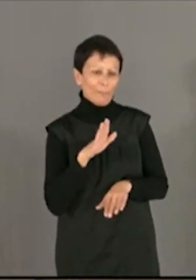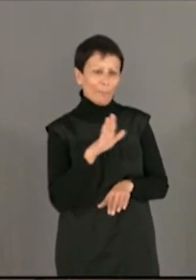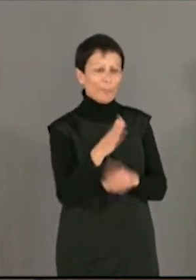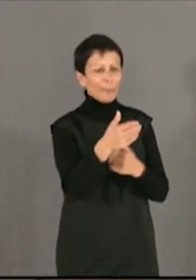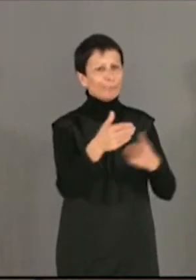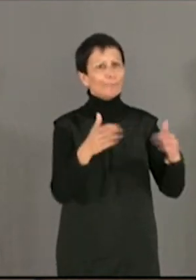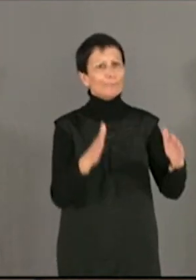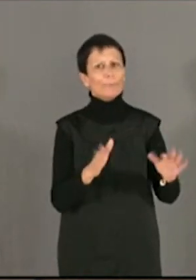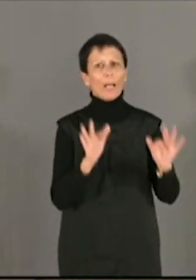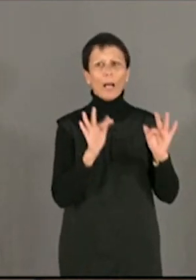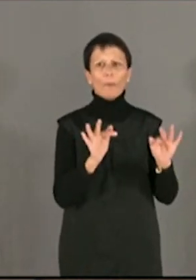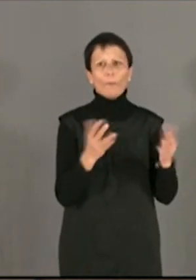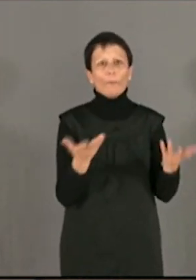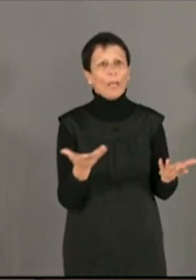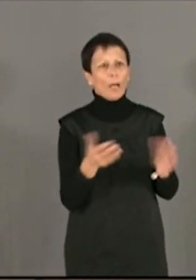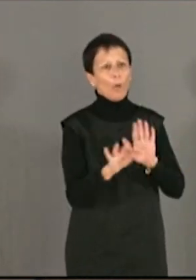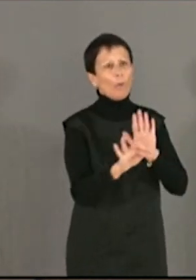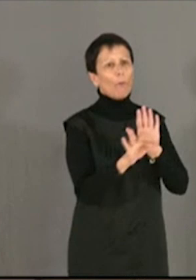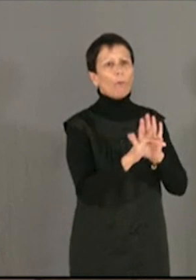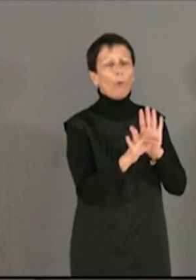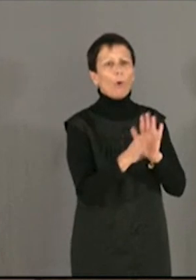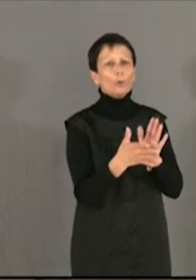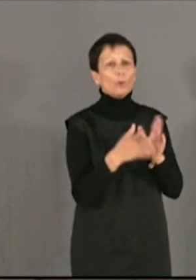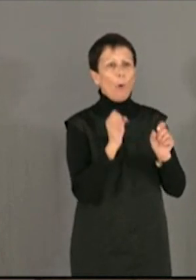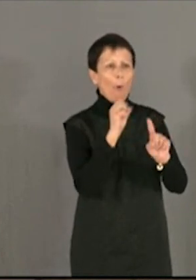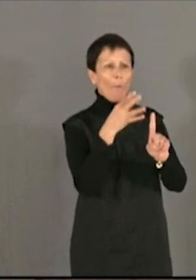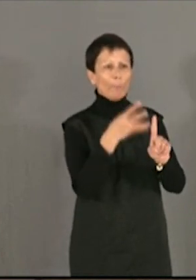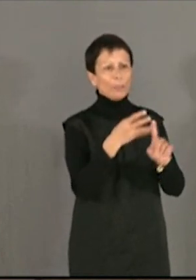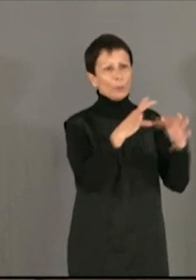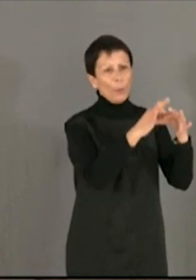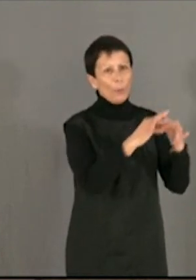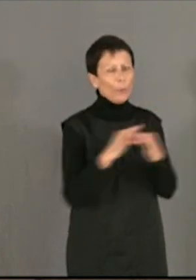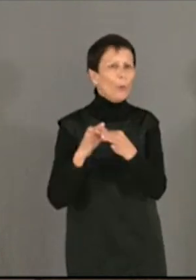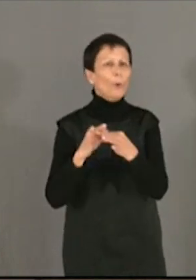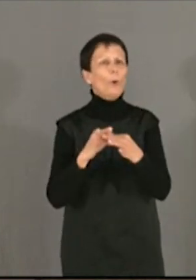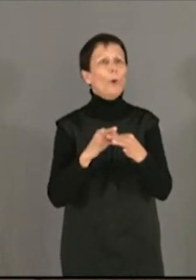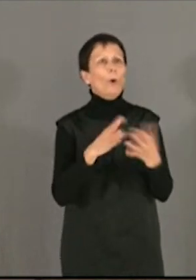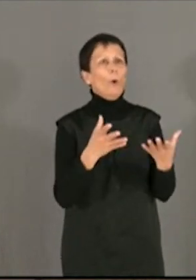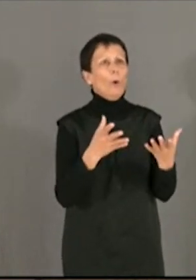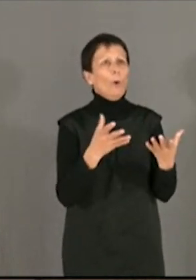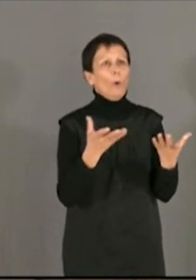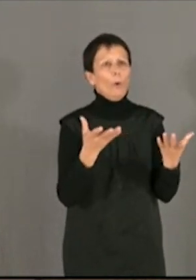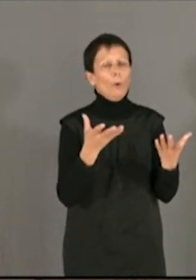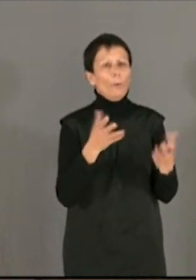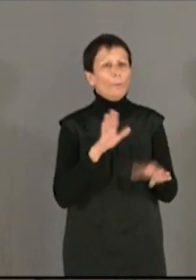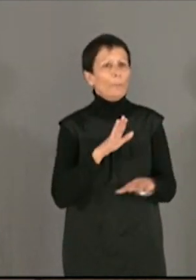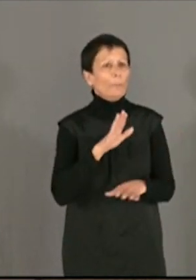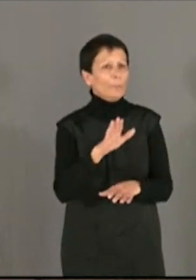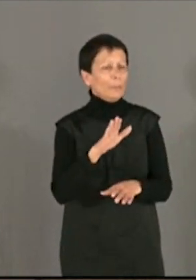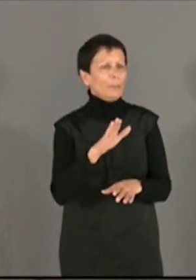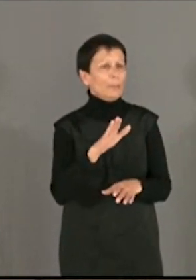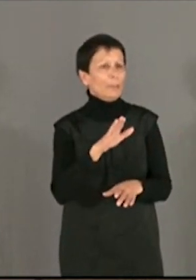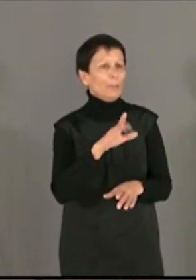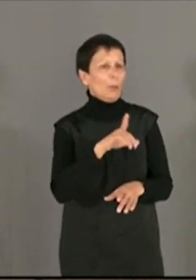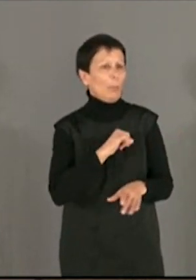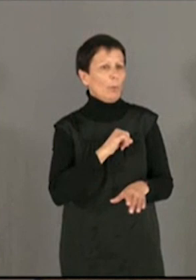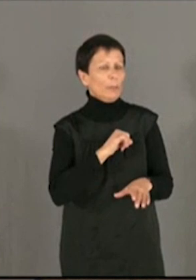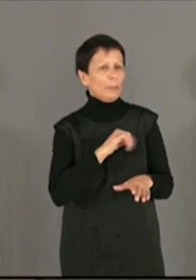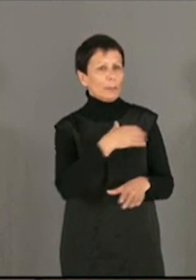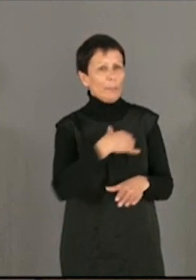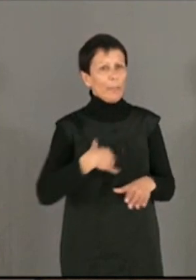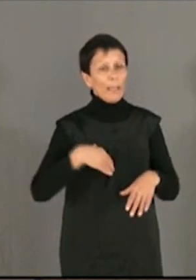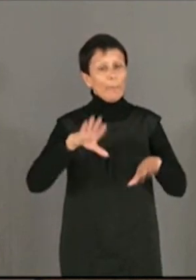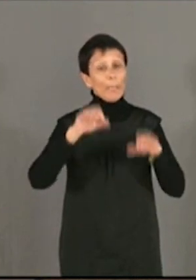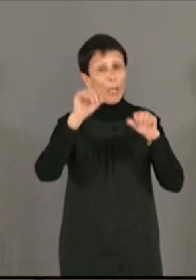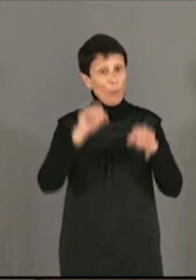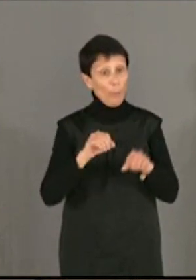cadre des fonctions, des missions de la police municipale. Mais elle peut aussi, effectivement, avoir